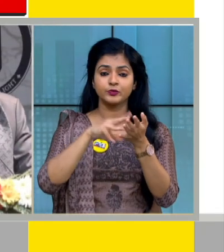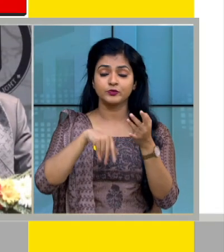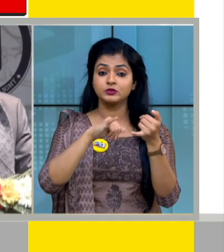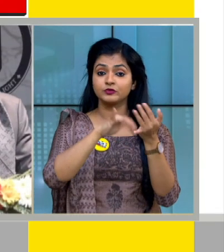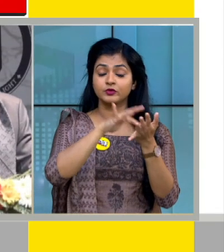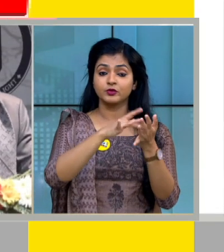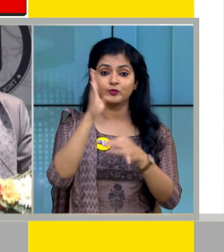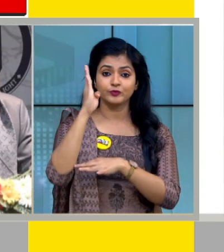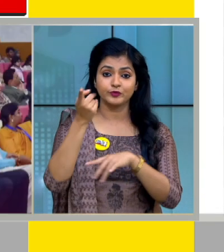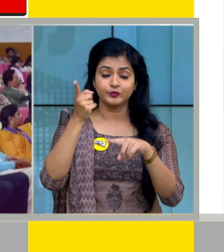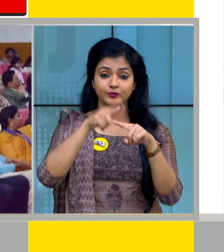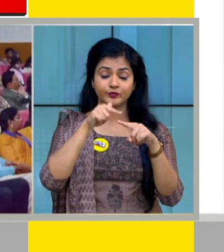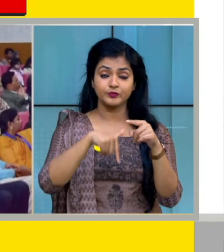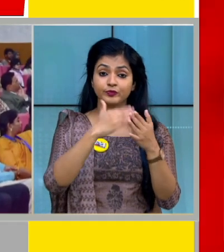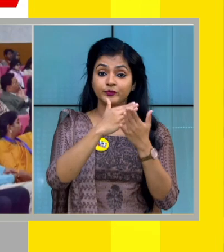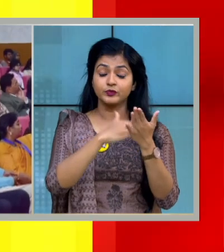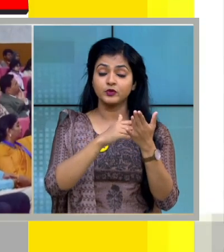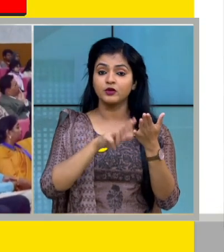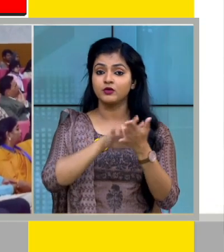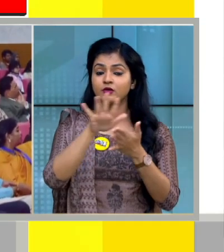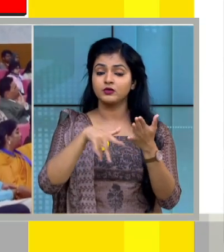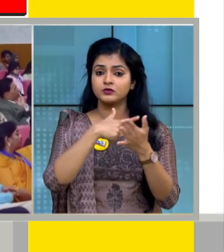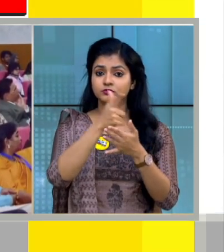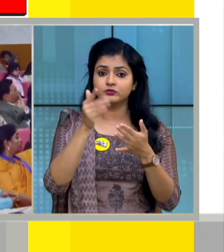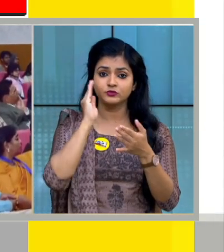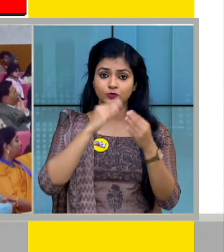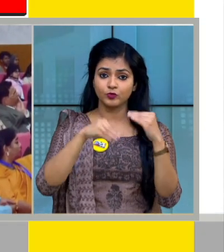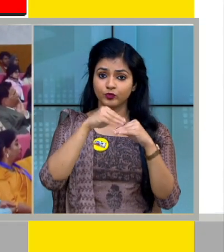വീണ്ടും ഒരിക്കൽ കൂടി ഈ വിഷയം ദേശീയ ശ്രദ്ധയിലേക്ക് കൊണ്ടുവരികയാണോ?